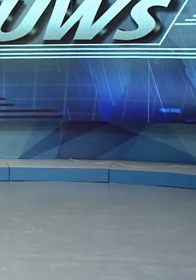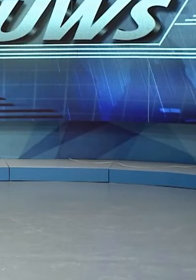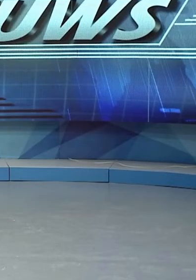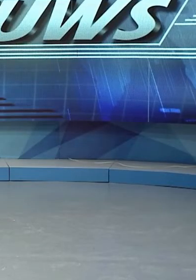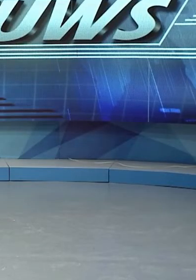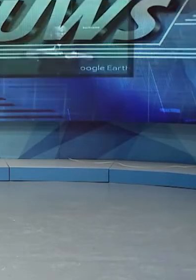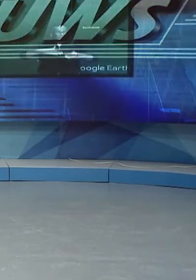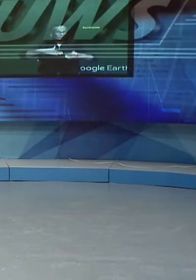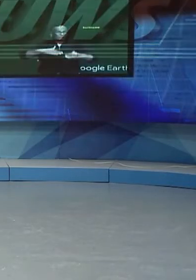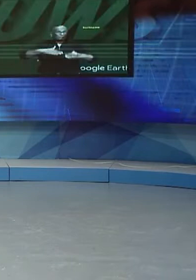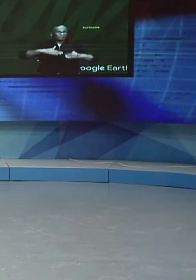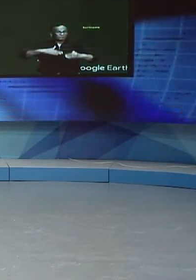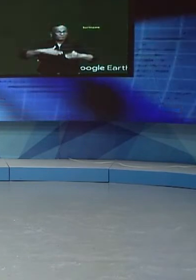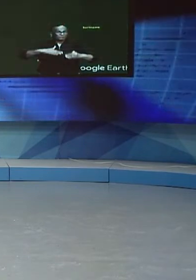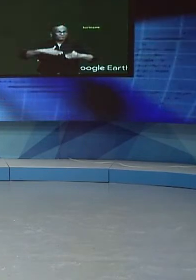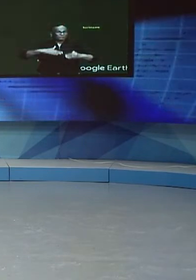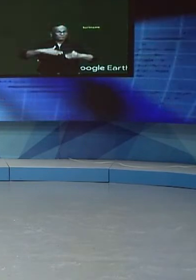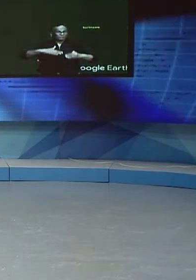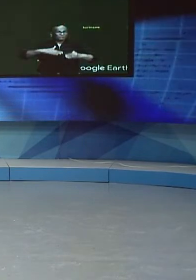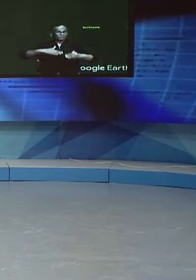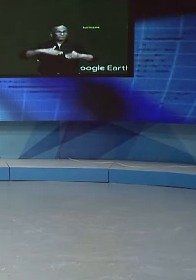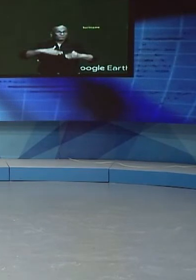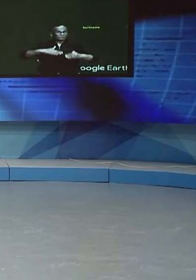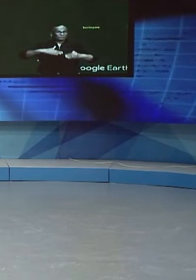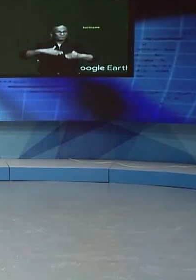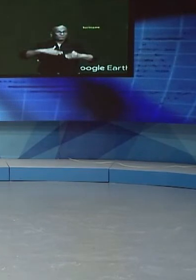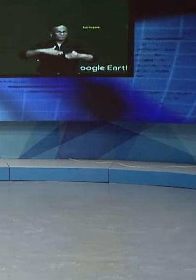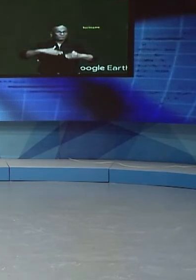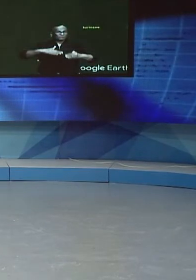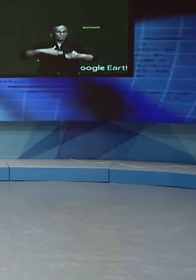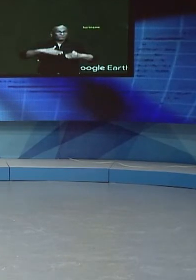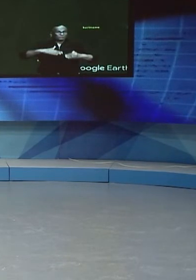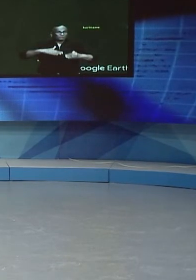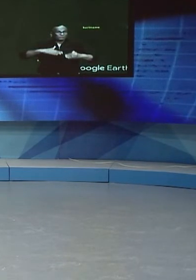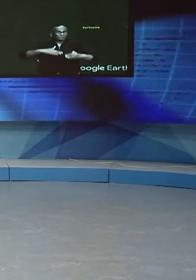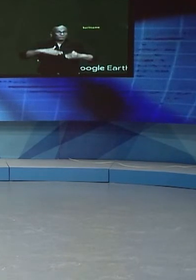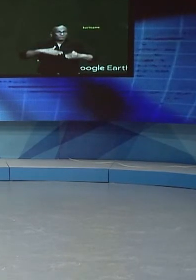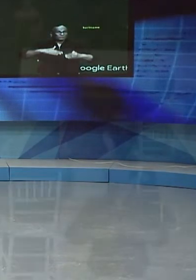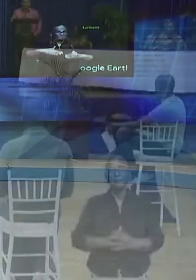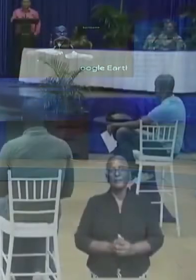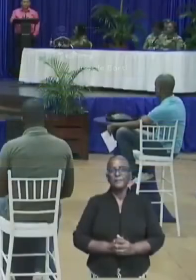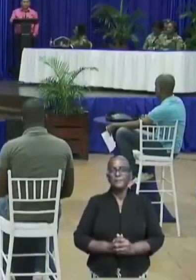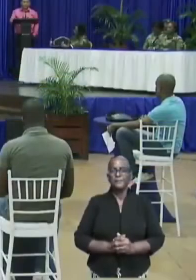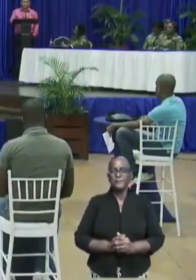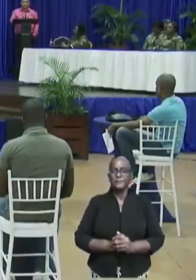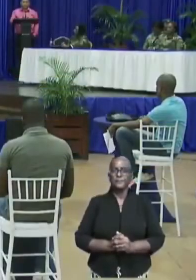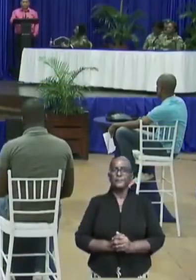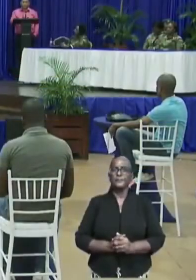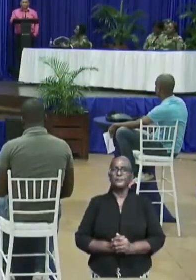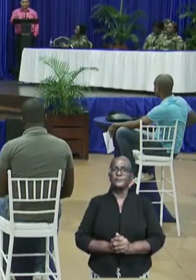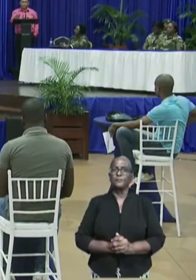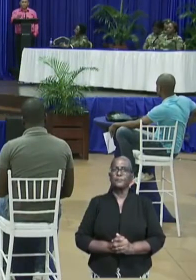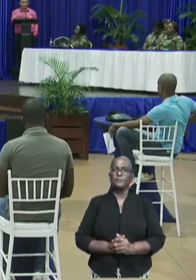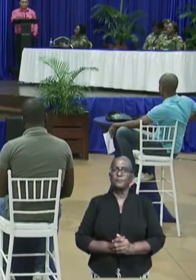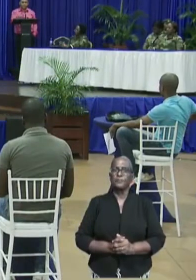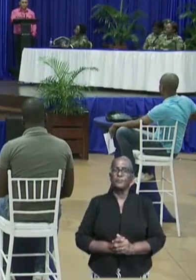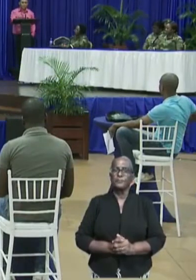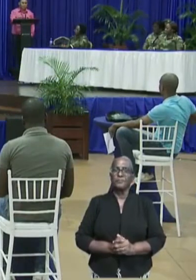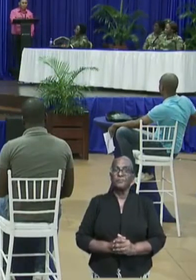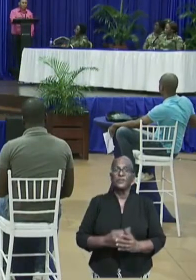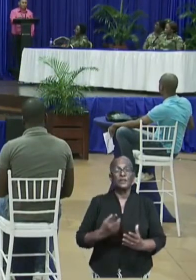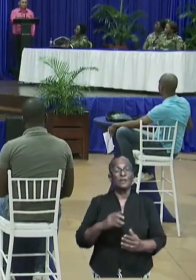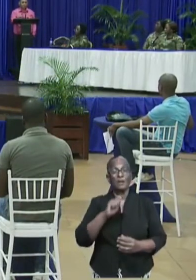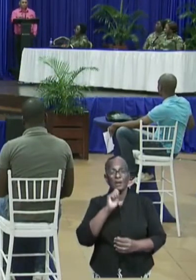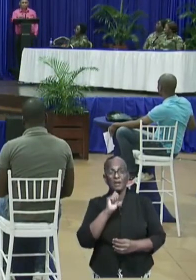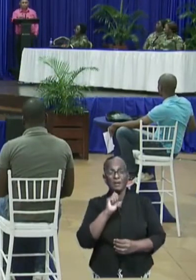De landelijke operatie Drindresi Vaktisiki, die 30 april van start is gegaan, is bedoeld om het COVID-19-virus